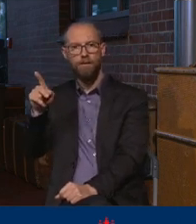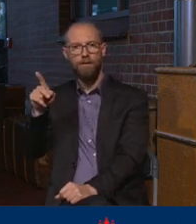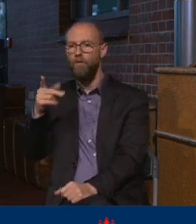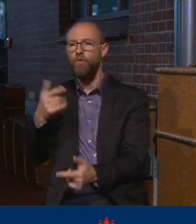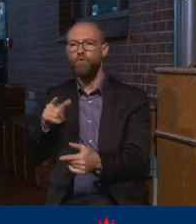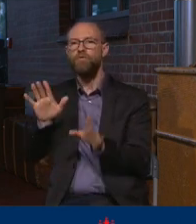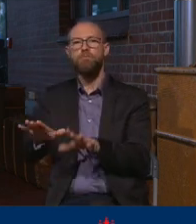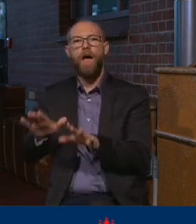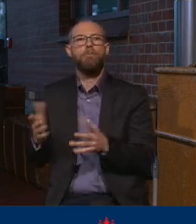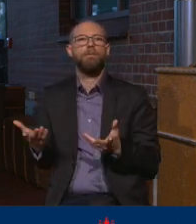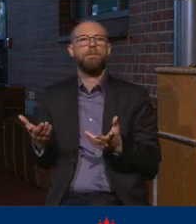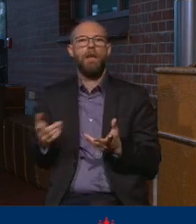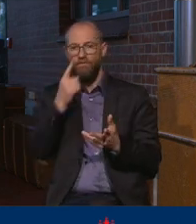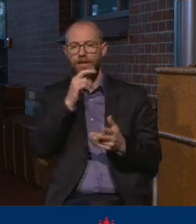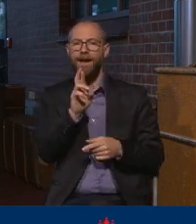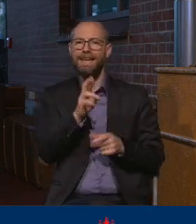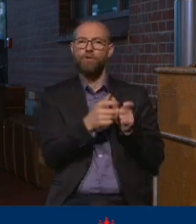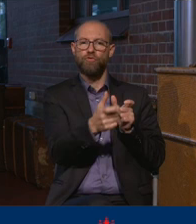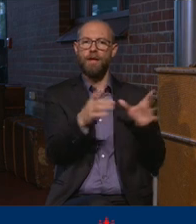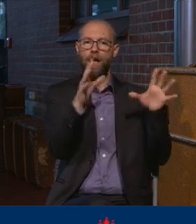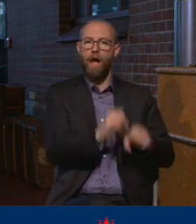wissen sie überhaupt geht